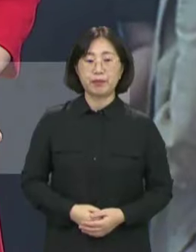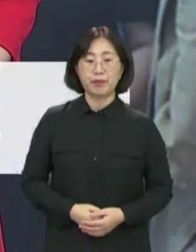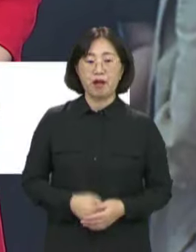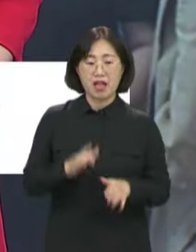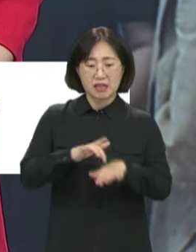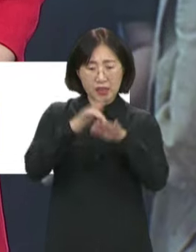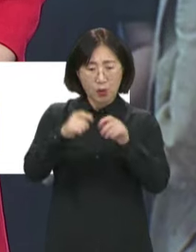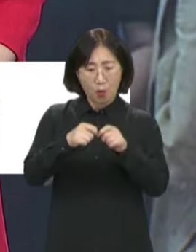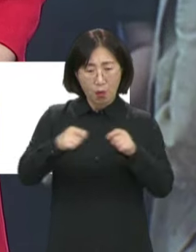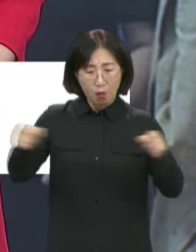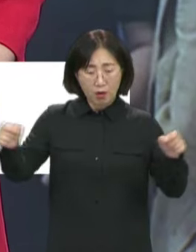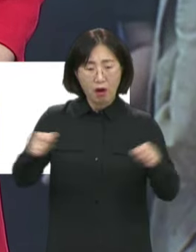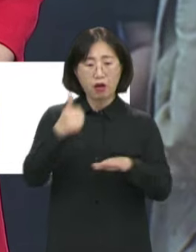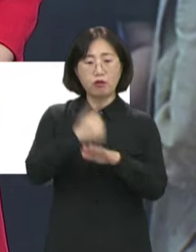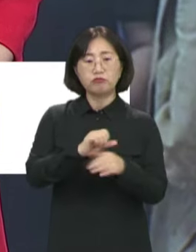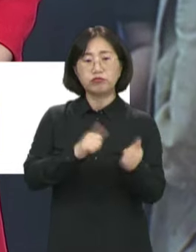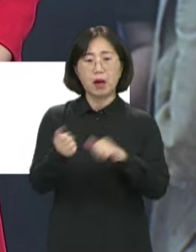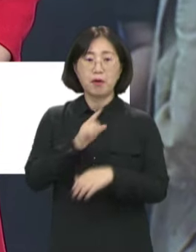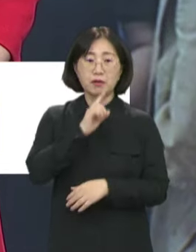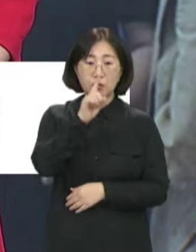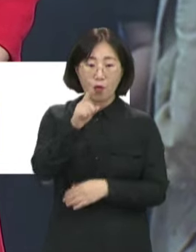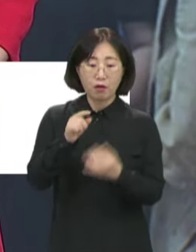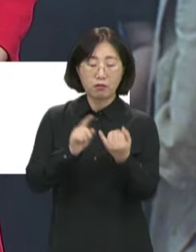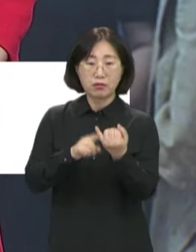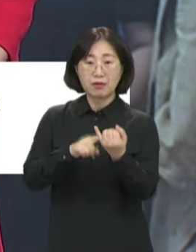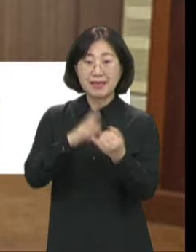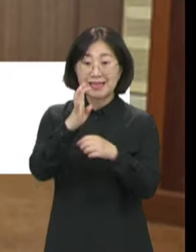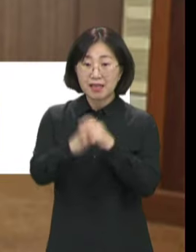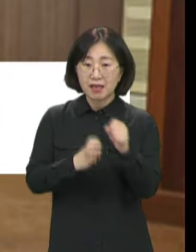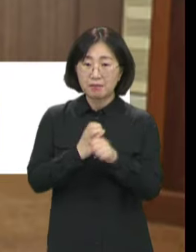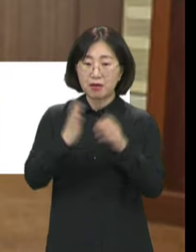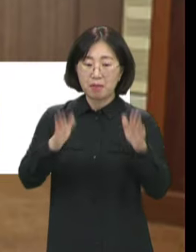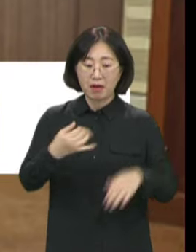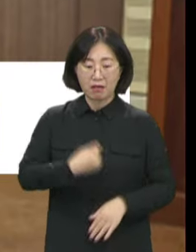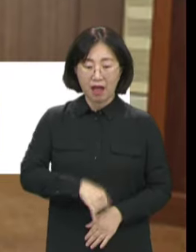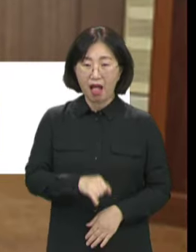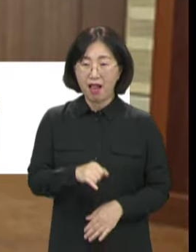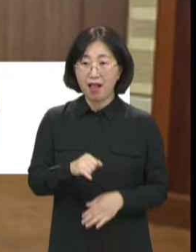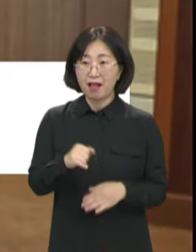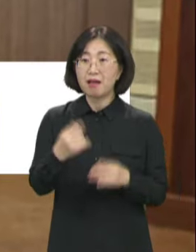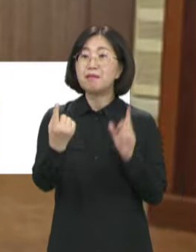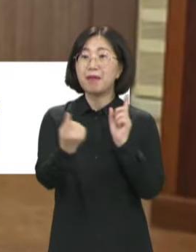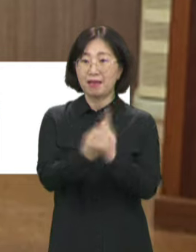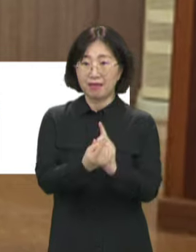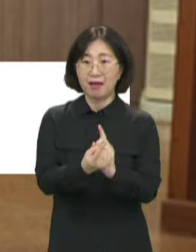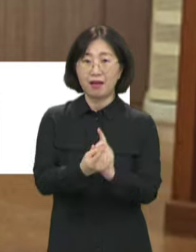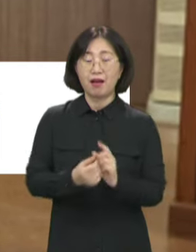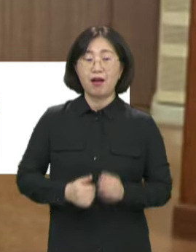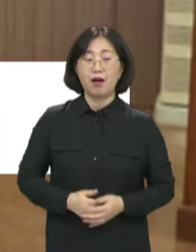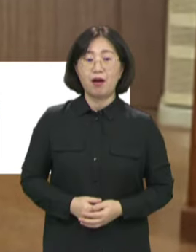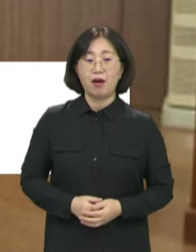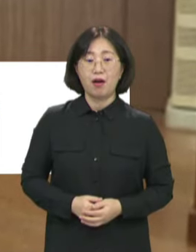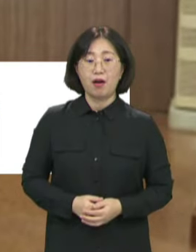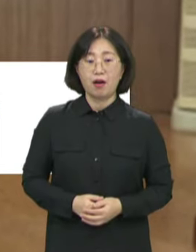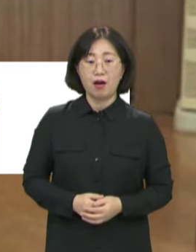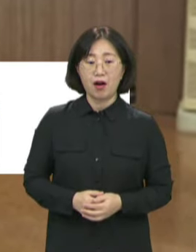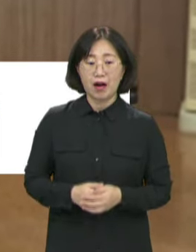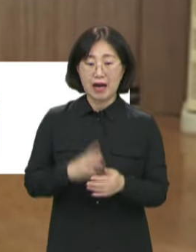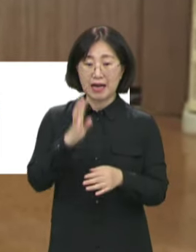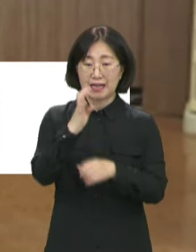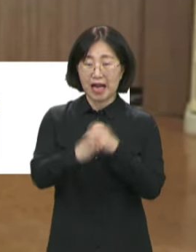장기간 실종으로 사망 처리됐던 한 여성이 40년 만에 딸과 다시 만난 사연이 전해졌습니다. 40년